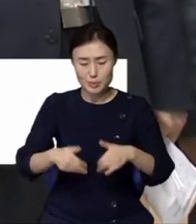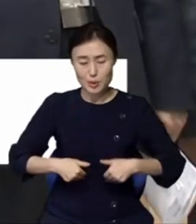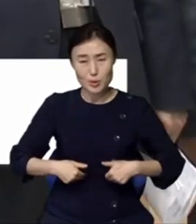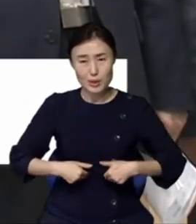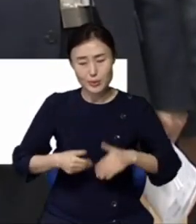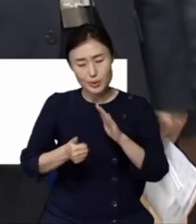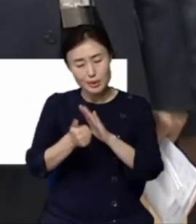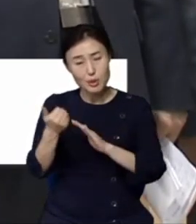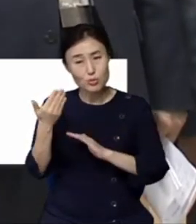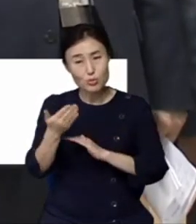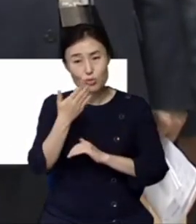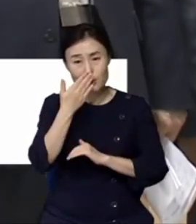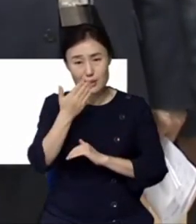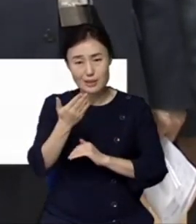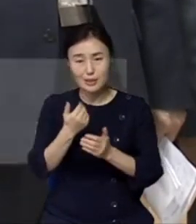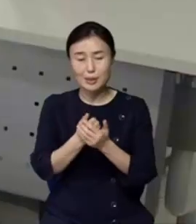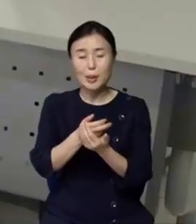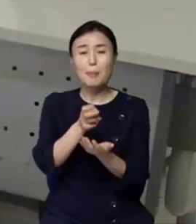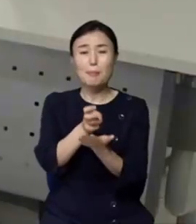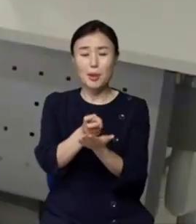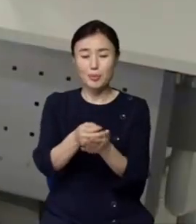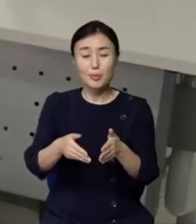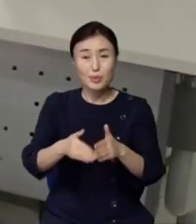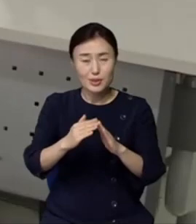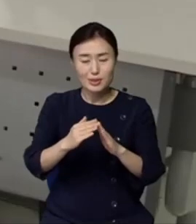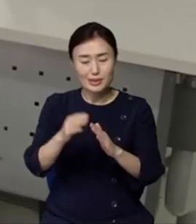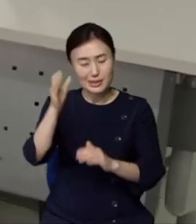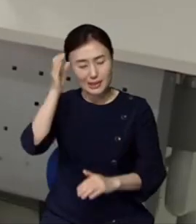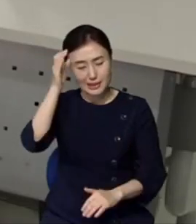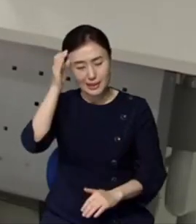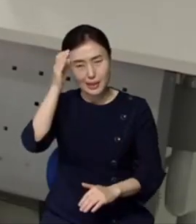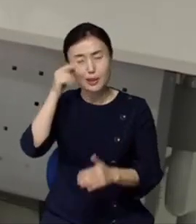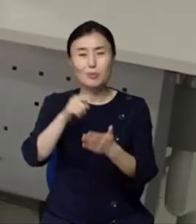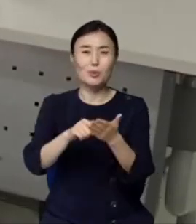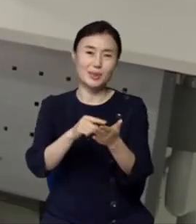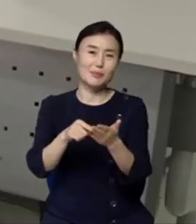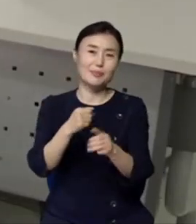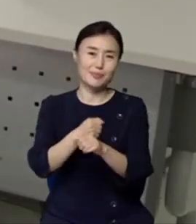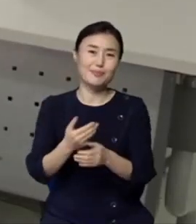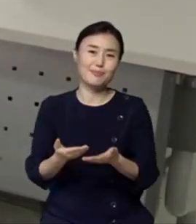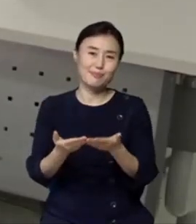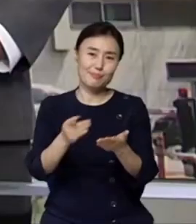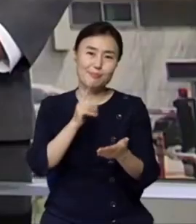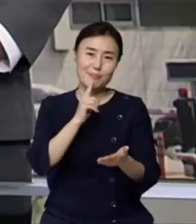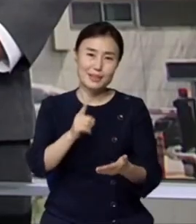희망을 줄 수 있는 진보 입법 활동으로 기대에 부응하겠다고 밝혔습니다.